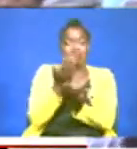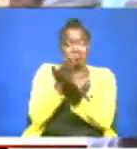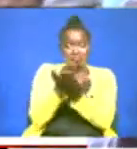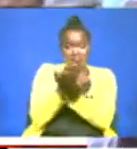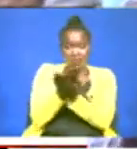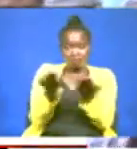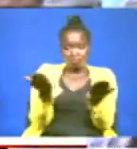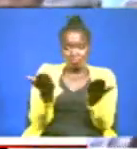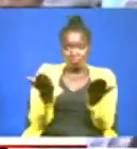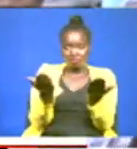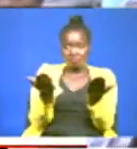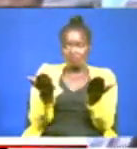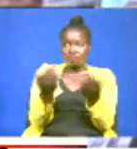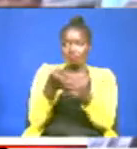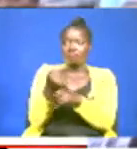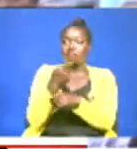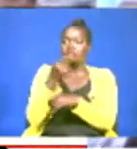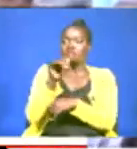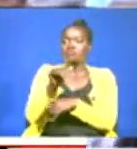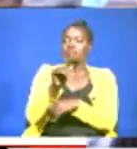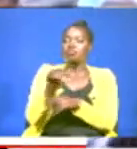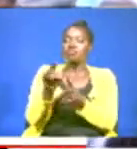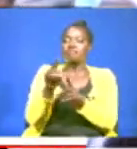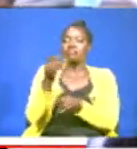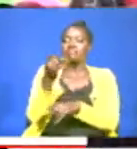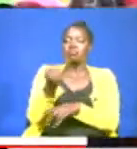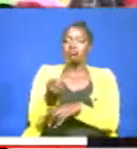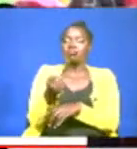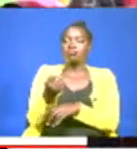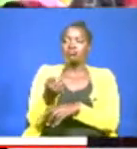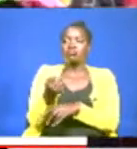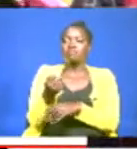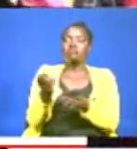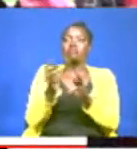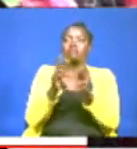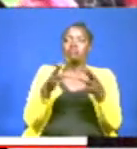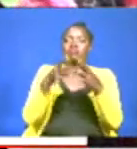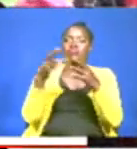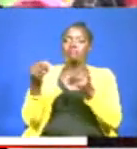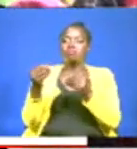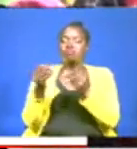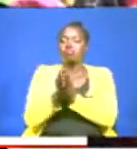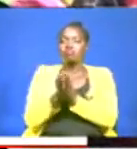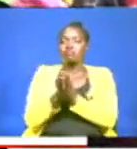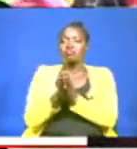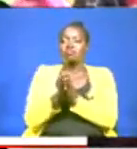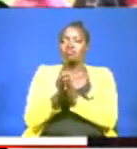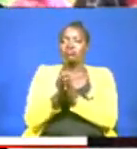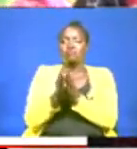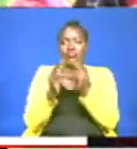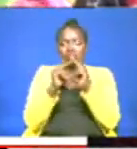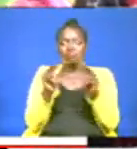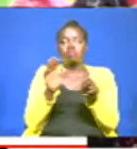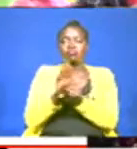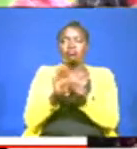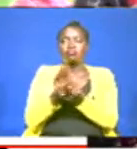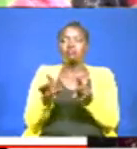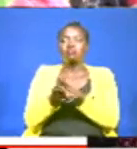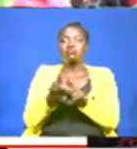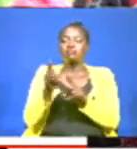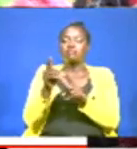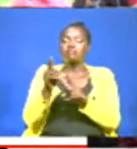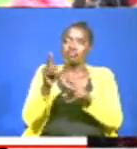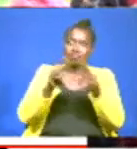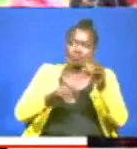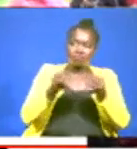Kandara, muhakikishe kwamba tarehe tano mmejitokelezea. Tumekuwa tumeweka amani sana hata hiyo siku ya uchaguzi.